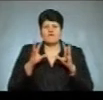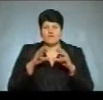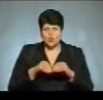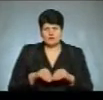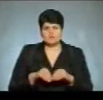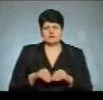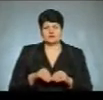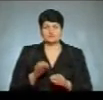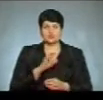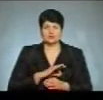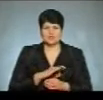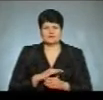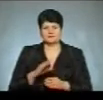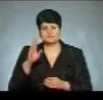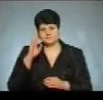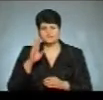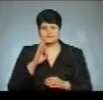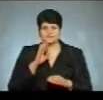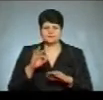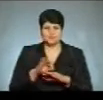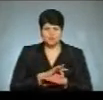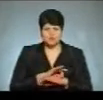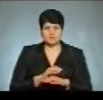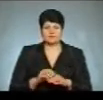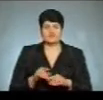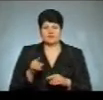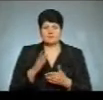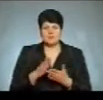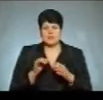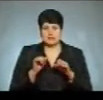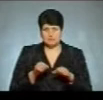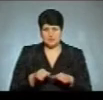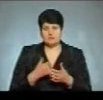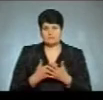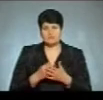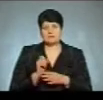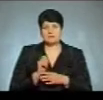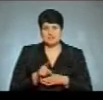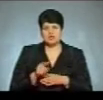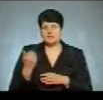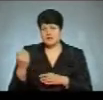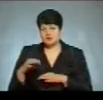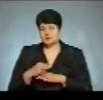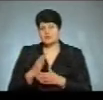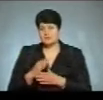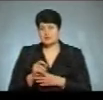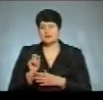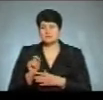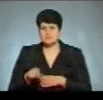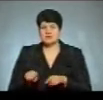дохід чоловіка та дружини. І ви маєте право на призначення, і ваша дружина має право на